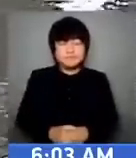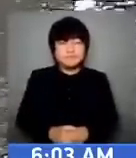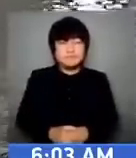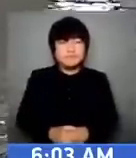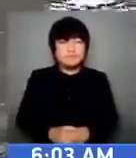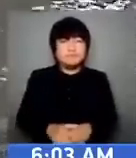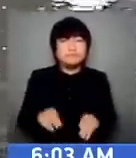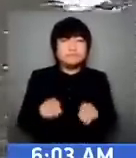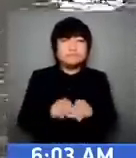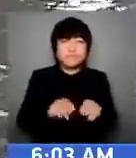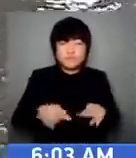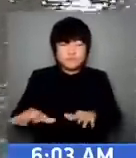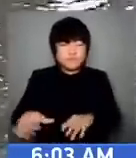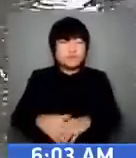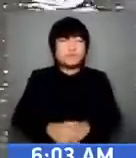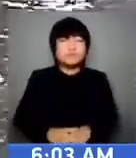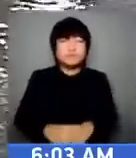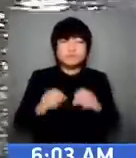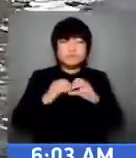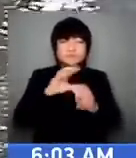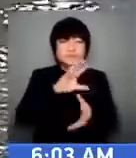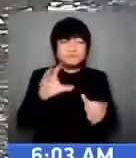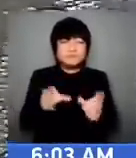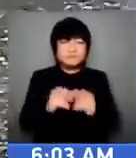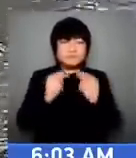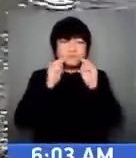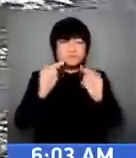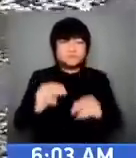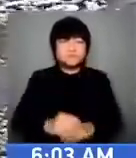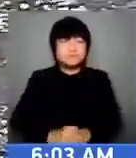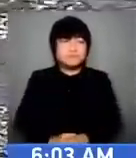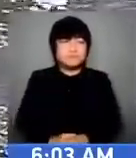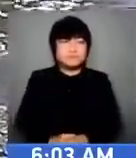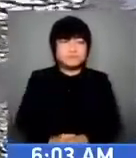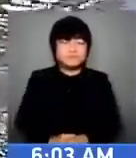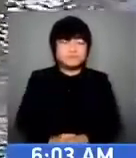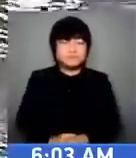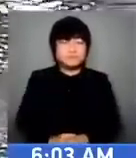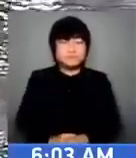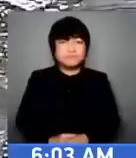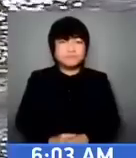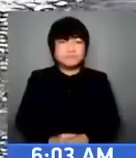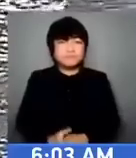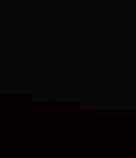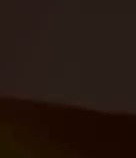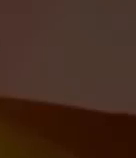Alegre para sa GMA Integrated News. Balik sa Igan. Maraming salamat, Bam Alegre.